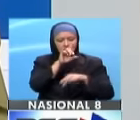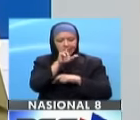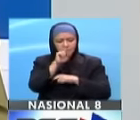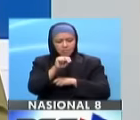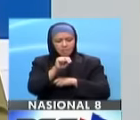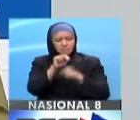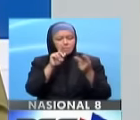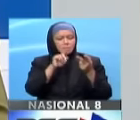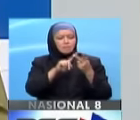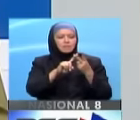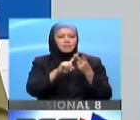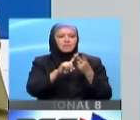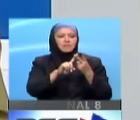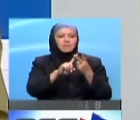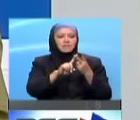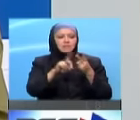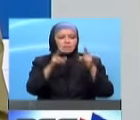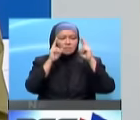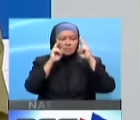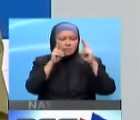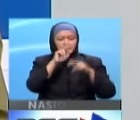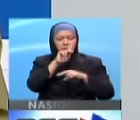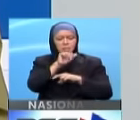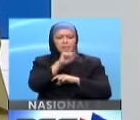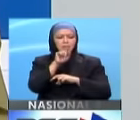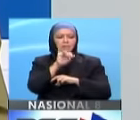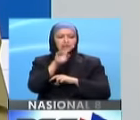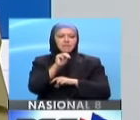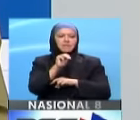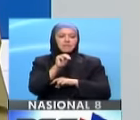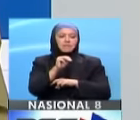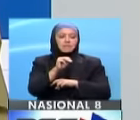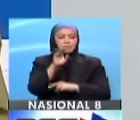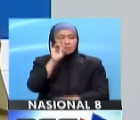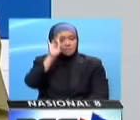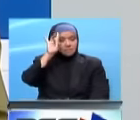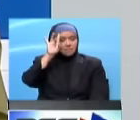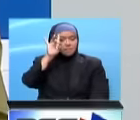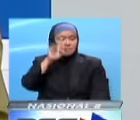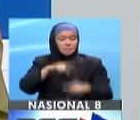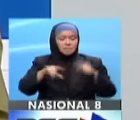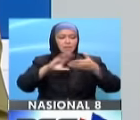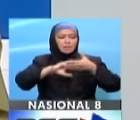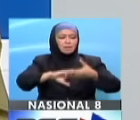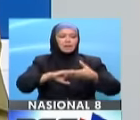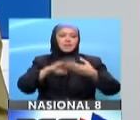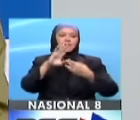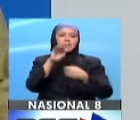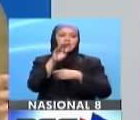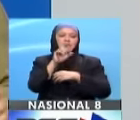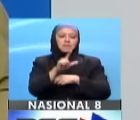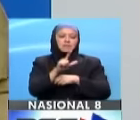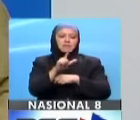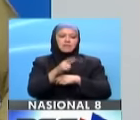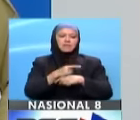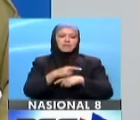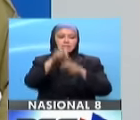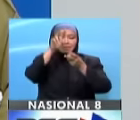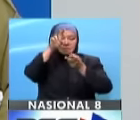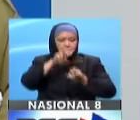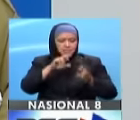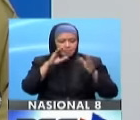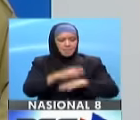Biajid serta Al-Fadhil Ustaz Kazim Alias. InsyaAllah, Salam Baitullah memetik ibrah, membentuk